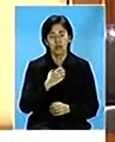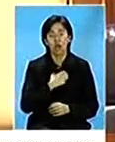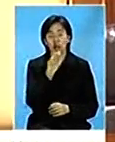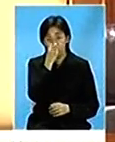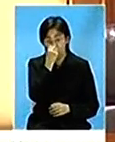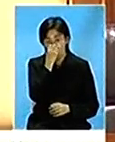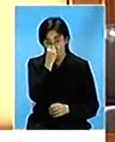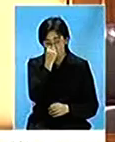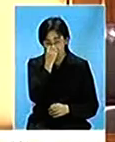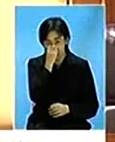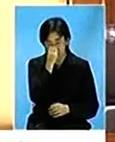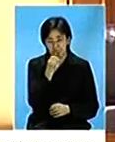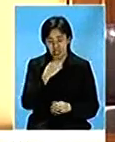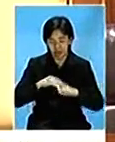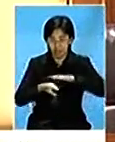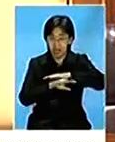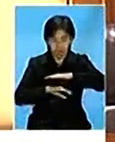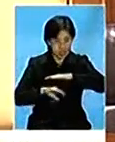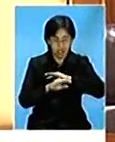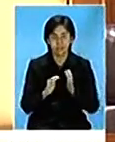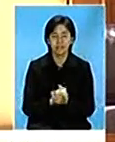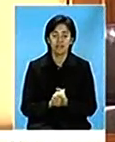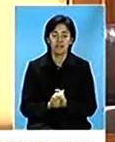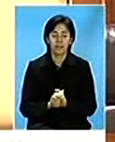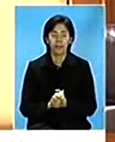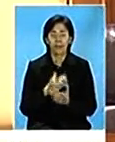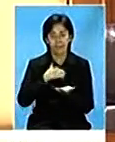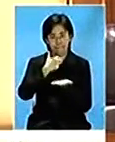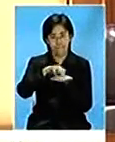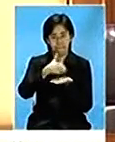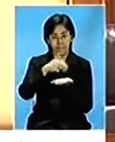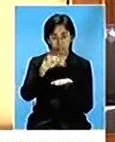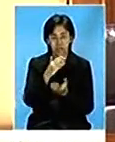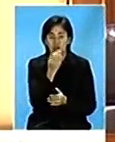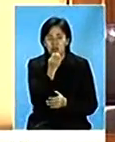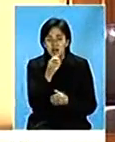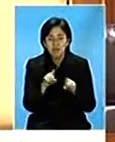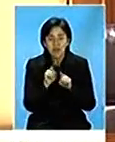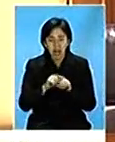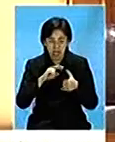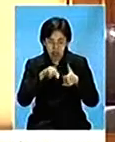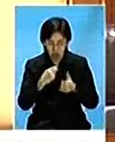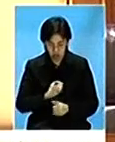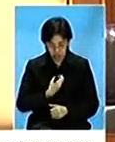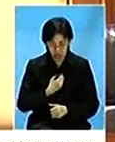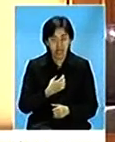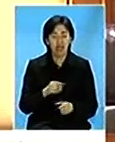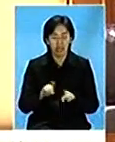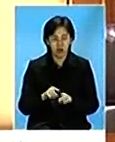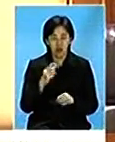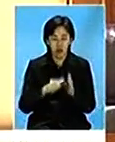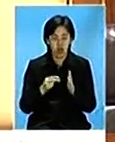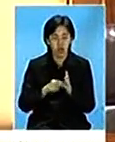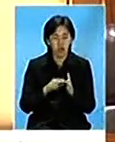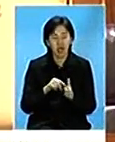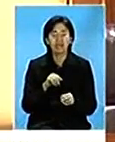ซีโร่นะฮะซีโร่เบสนะครับอุปมาอุปไมยเมื่อกี้ผมพูดไปทีแล้วนะฮะเวลาเราไปตรวจโรคตรวจหัวใจสายผ่านเนี่ยนะครับเขาก็ให้เรา